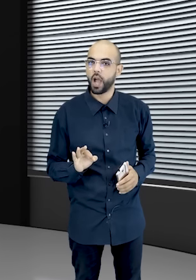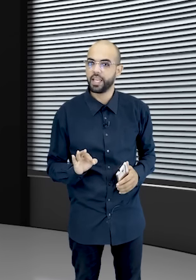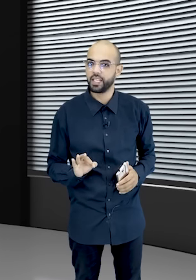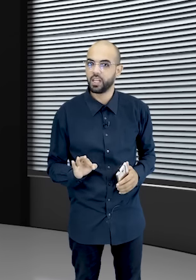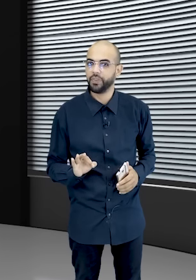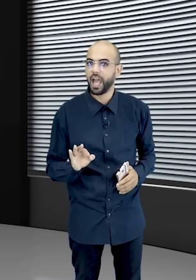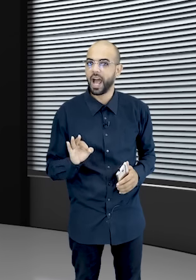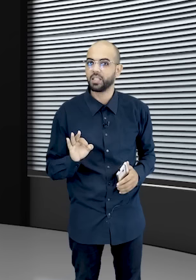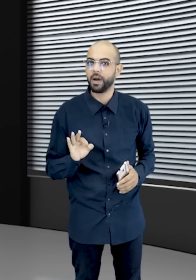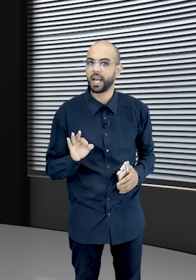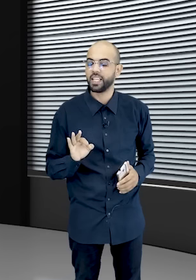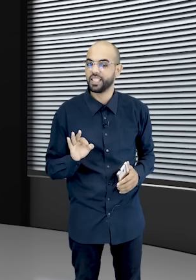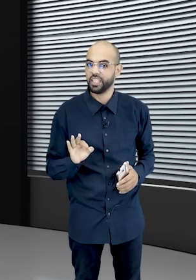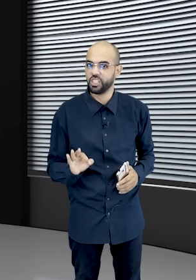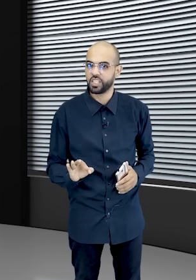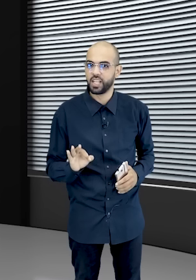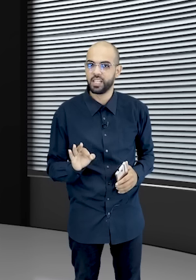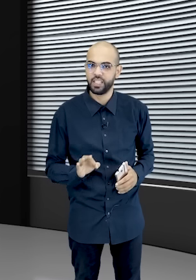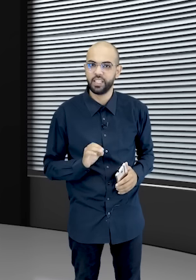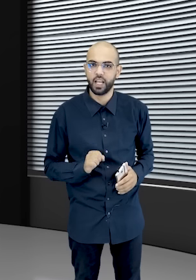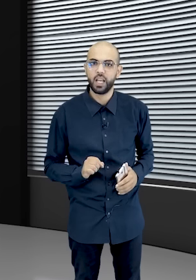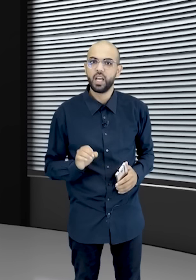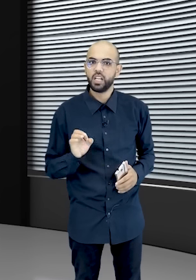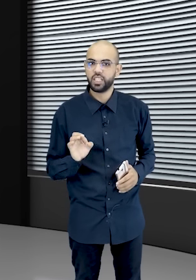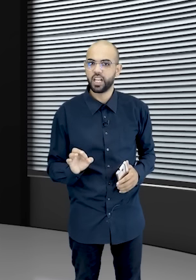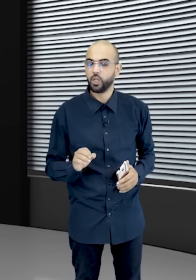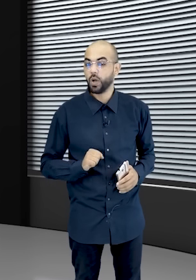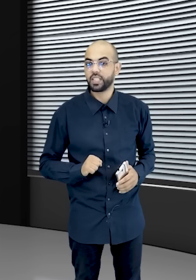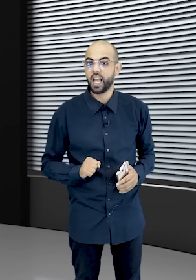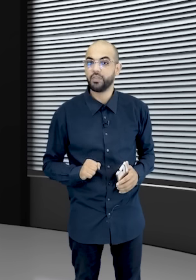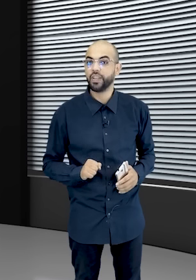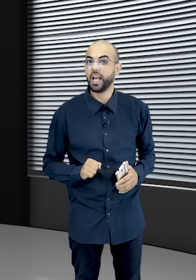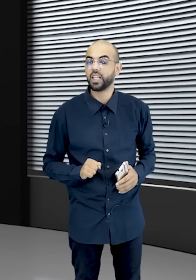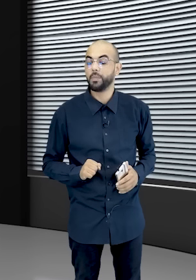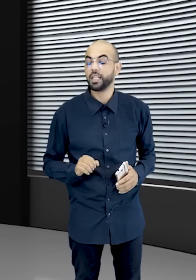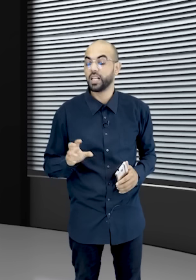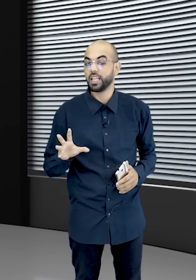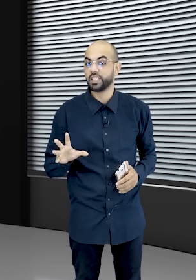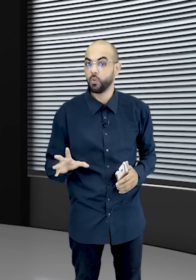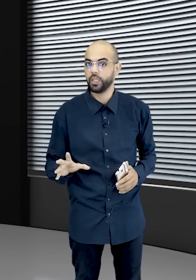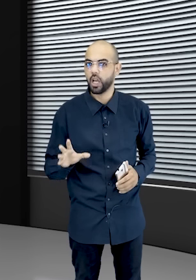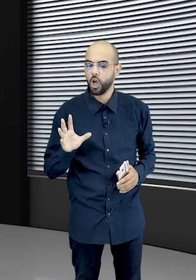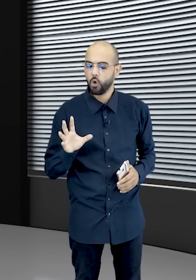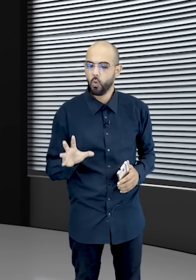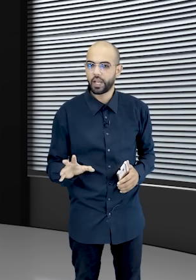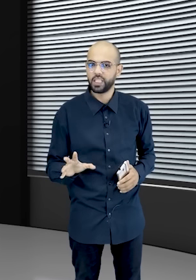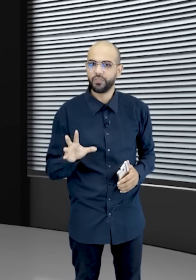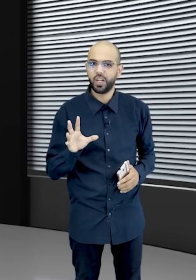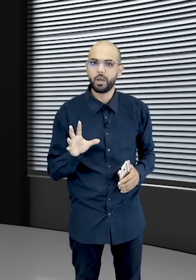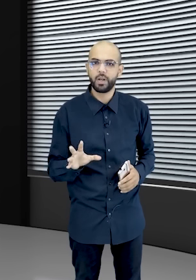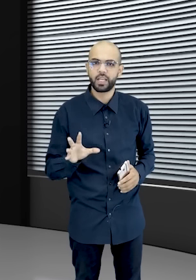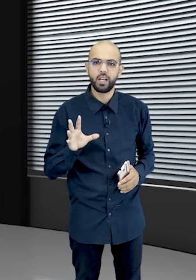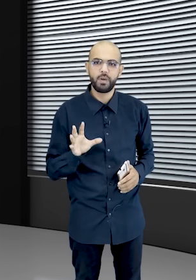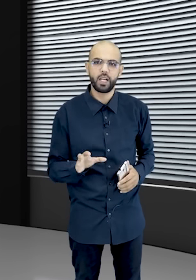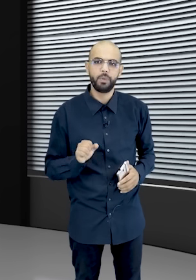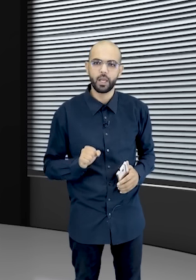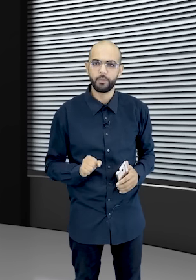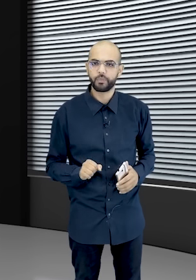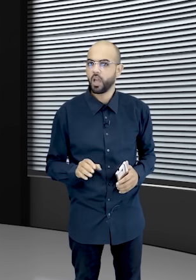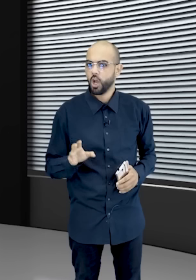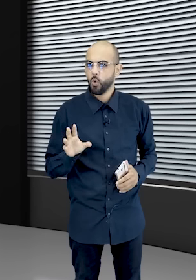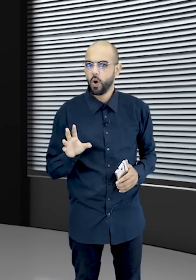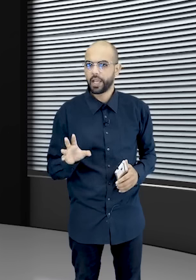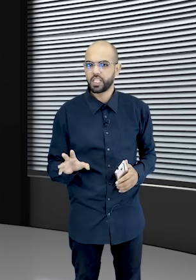الجنوبية مقيدا في أحد مراكز احتجاج اللاجئين جدلا واسعا في هذا البلد الآسيوي وكذا في المملكة